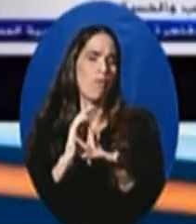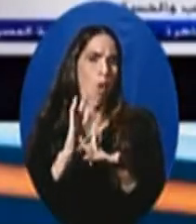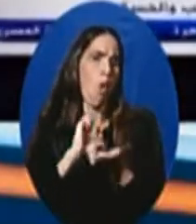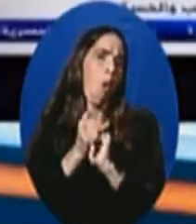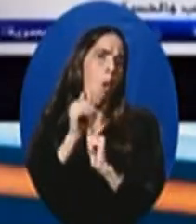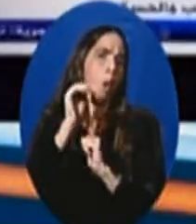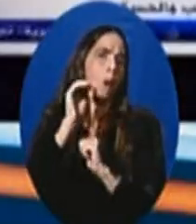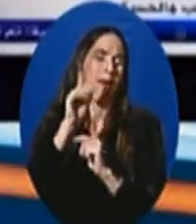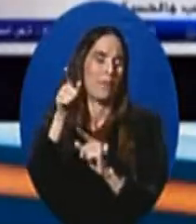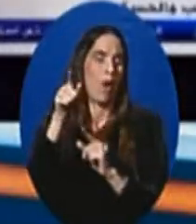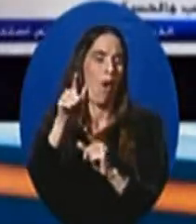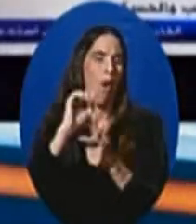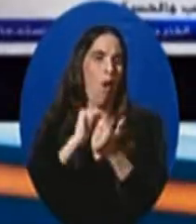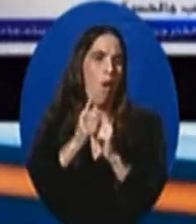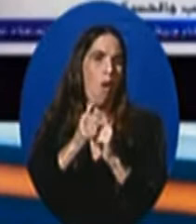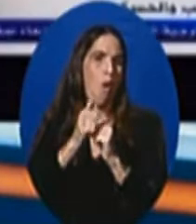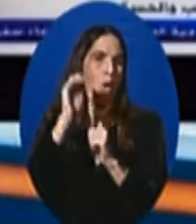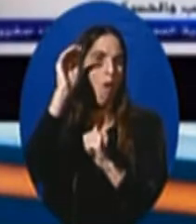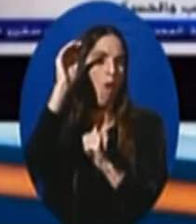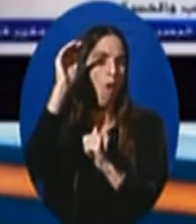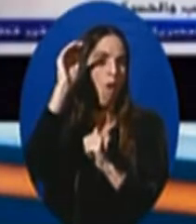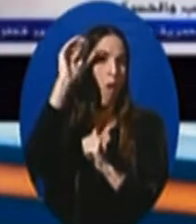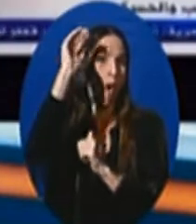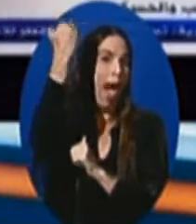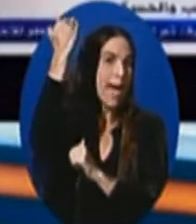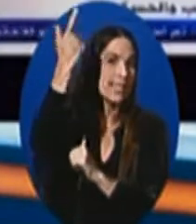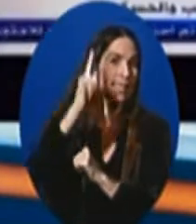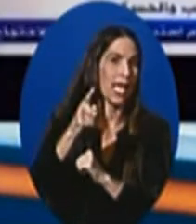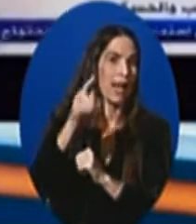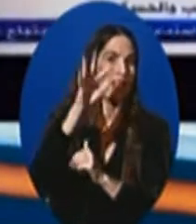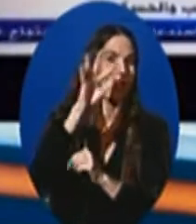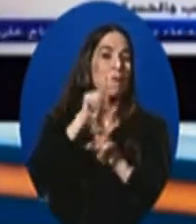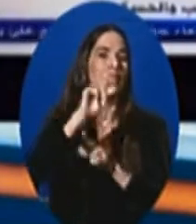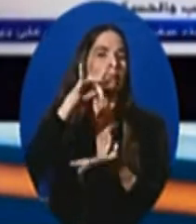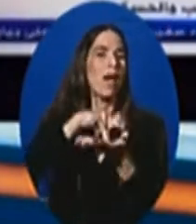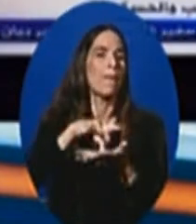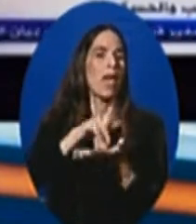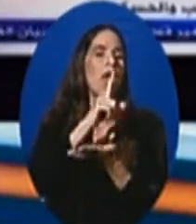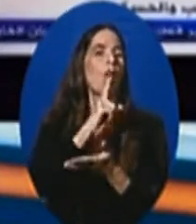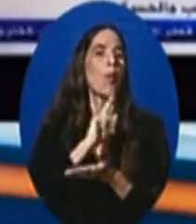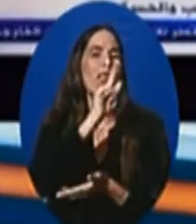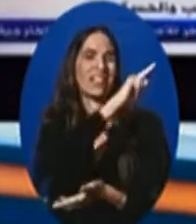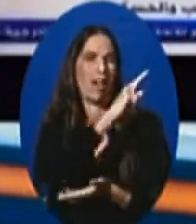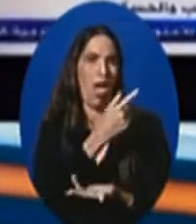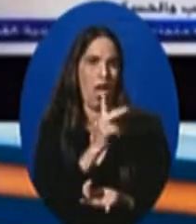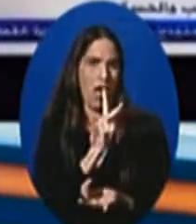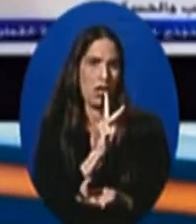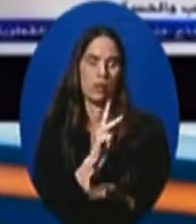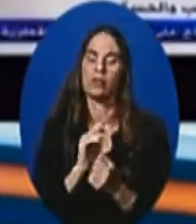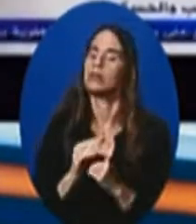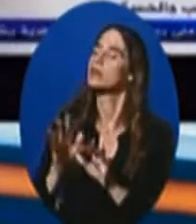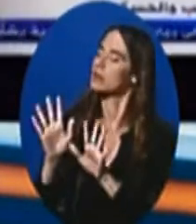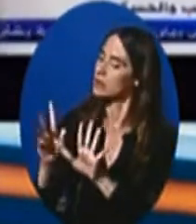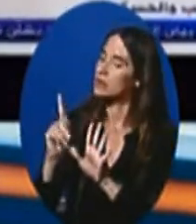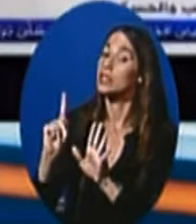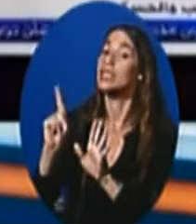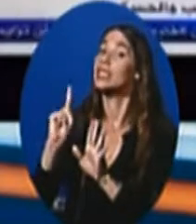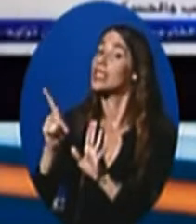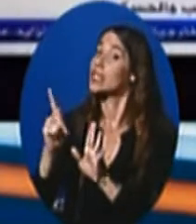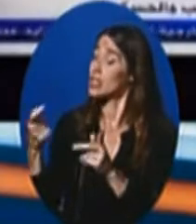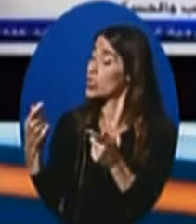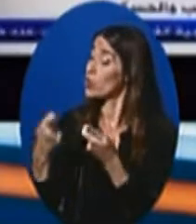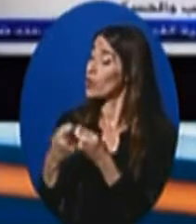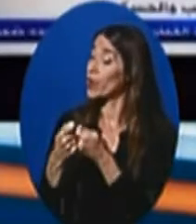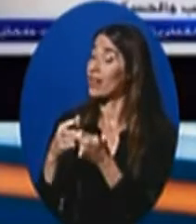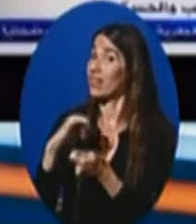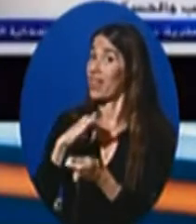לאסד להילחם בהם. אחת התוצאות הברורות שעולות גם מהמבצע האחרון לצוק איתן הוא שותפות אינטרסים ברורה בין מצרים וישראל, לא רק